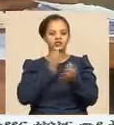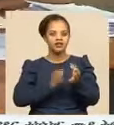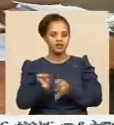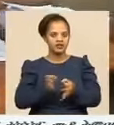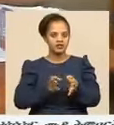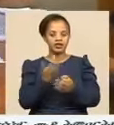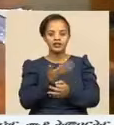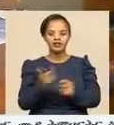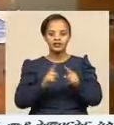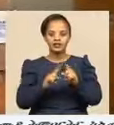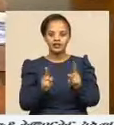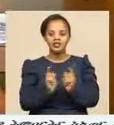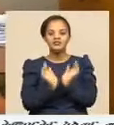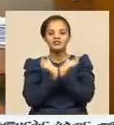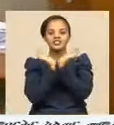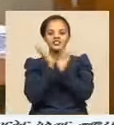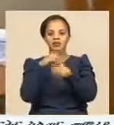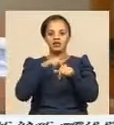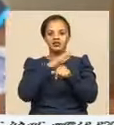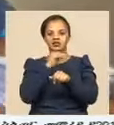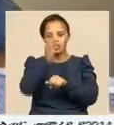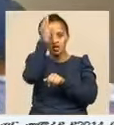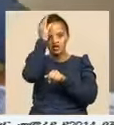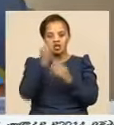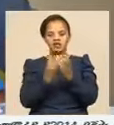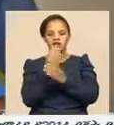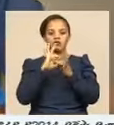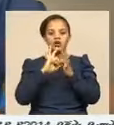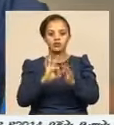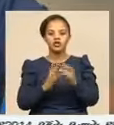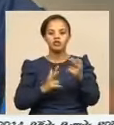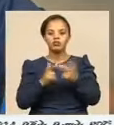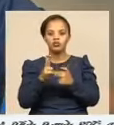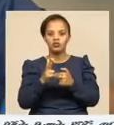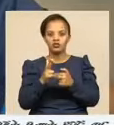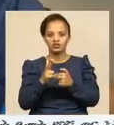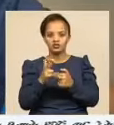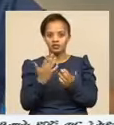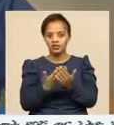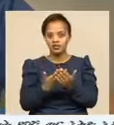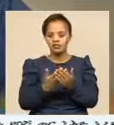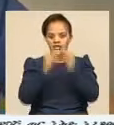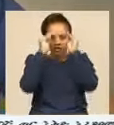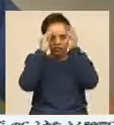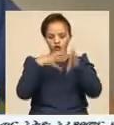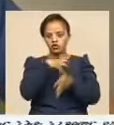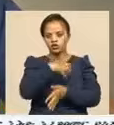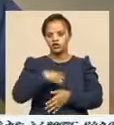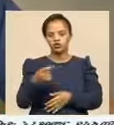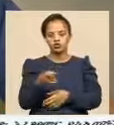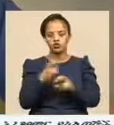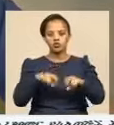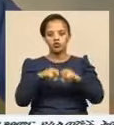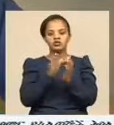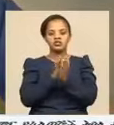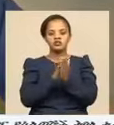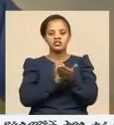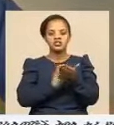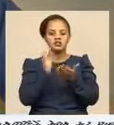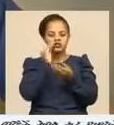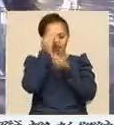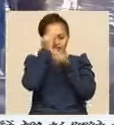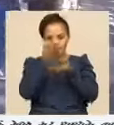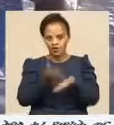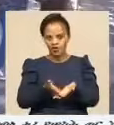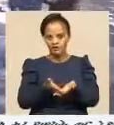ገልጿል። ነገር ግን ለብልጽግና ፓርቲና ለሃዲያ ልማት ማህበር የሚቆረጠው ተቆራጭ የመምህራኑ ቅሬታ እንደሆነ የወረዳው ትምህርት ጽሕፈት ቤት